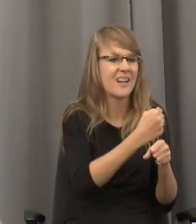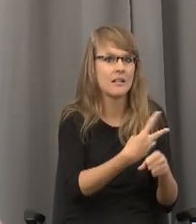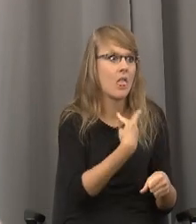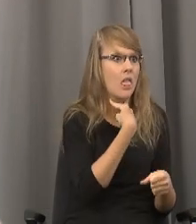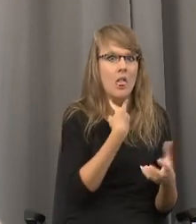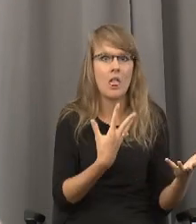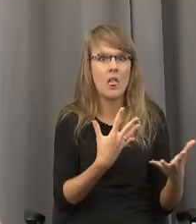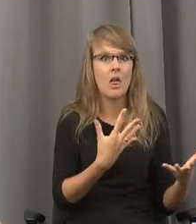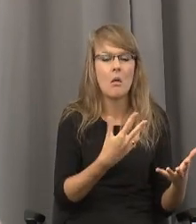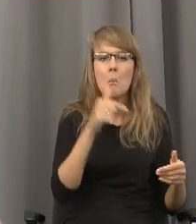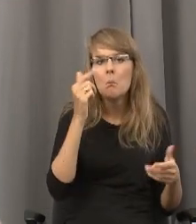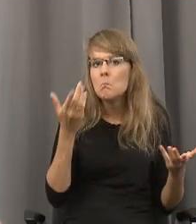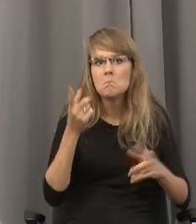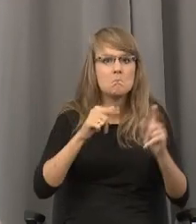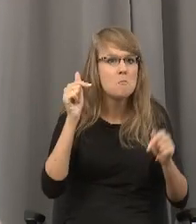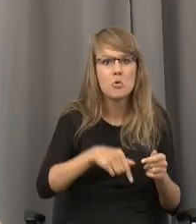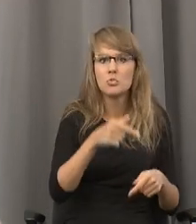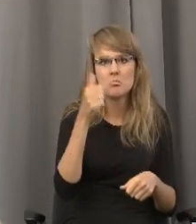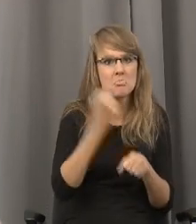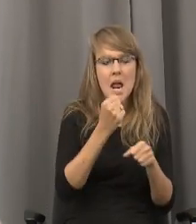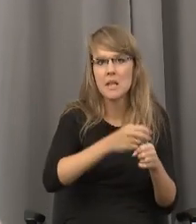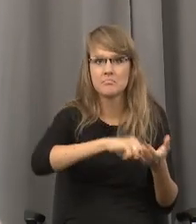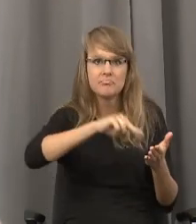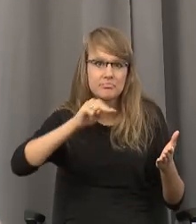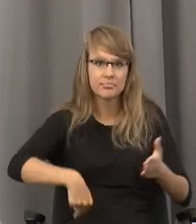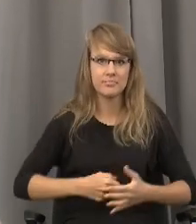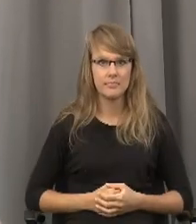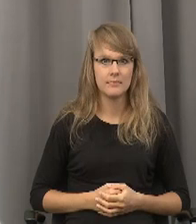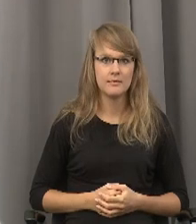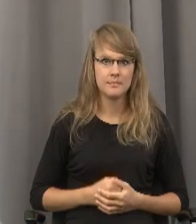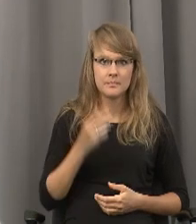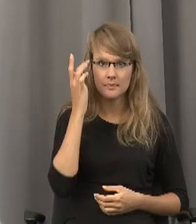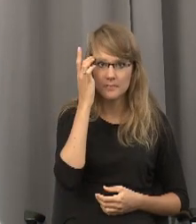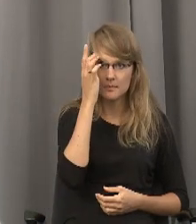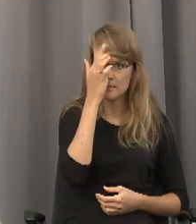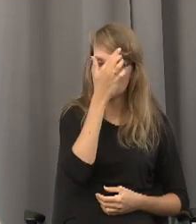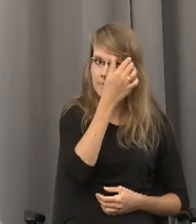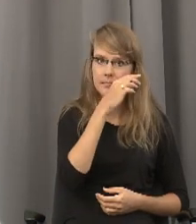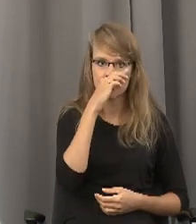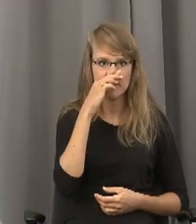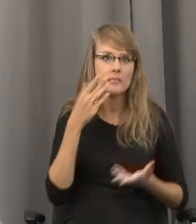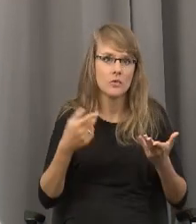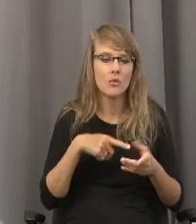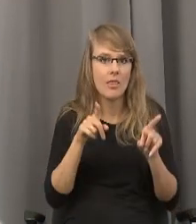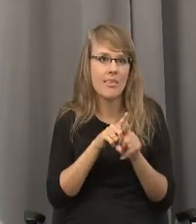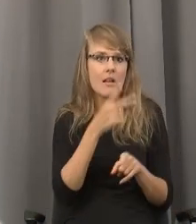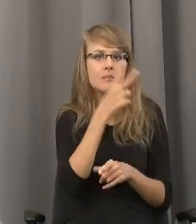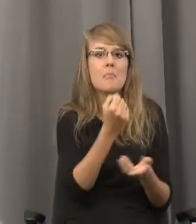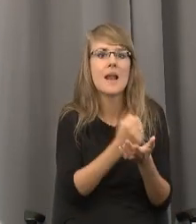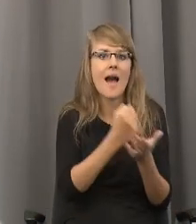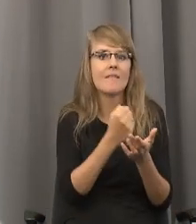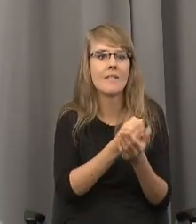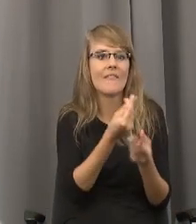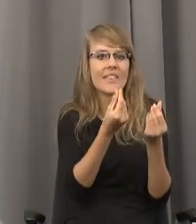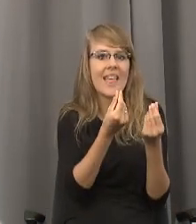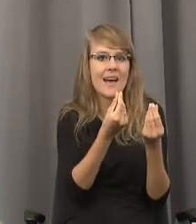zawodowej i to również, mówię to oczywiście w imieniu instytucji NOKTA, w sposób szczególny patrzę także na finanse publiczne. To